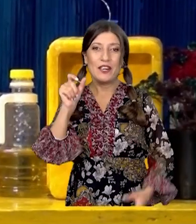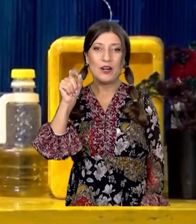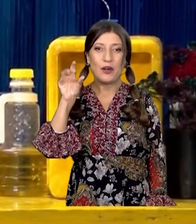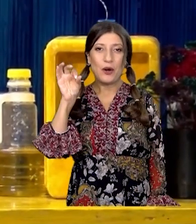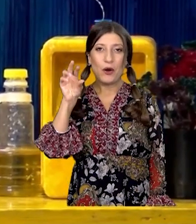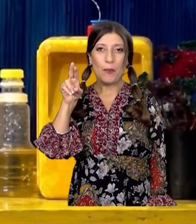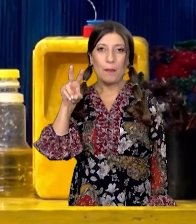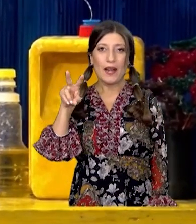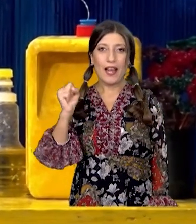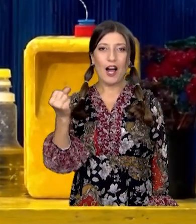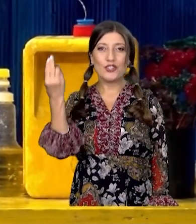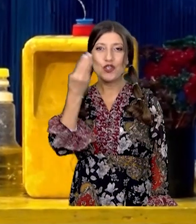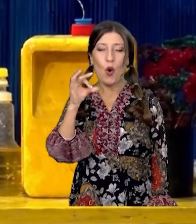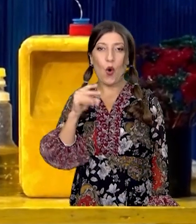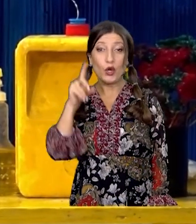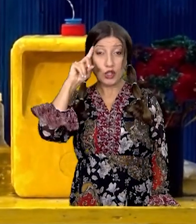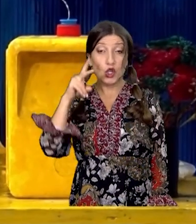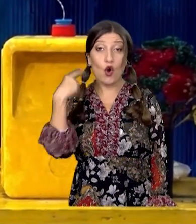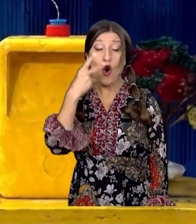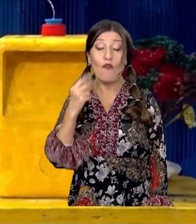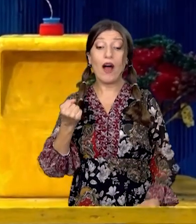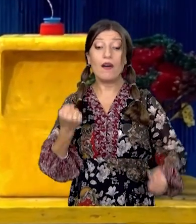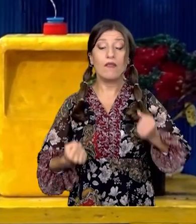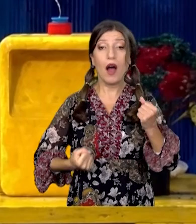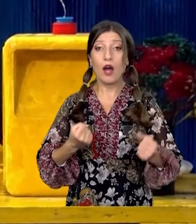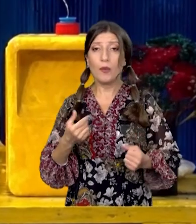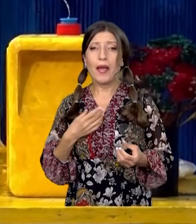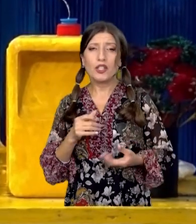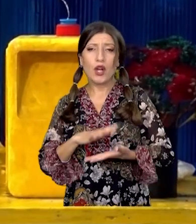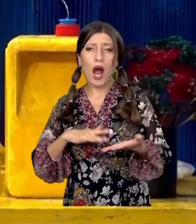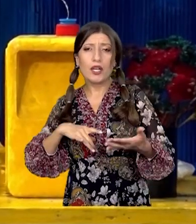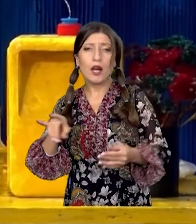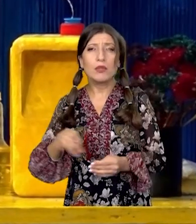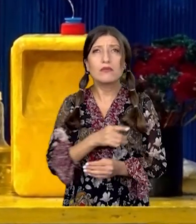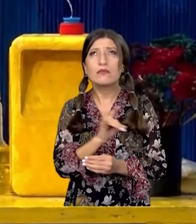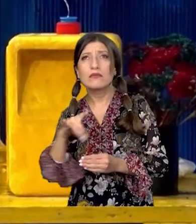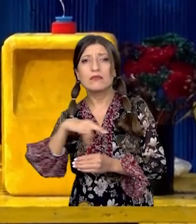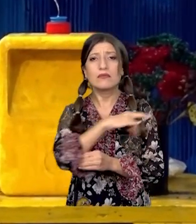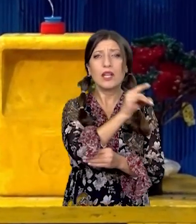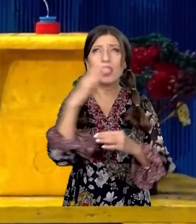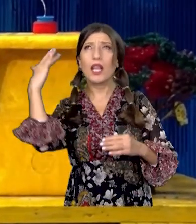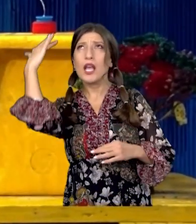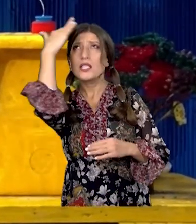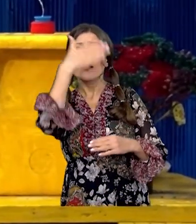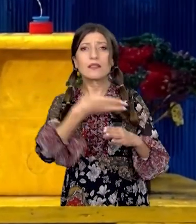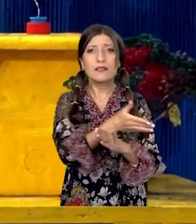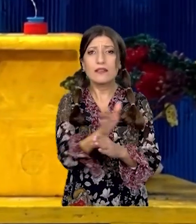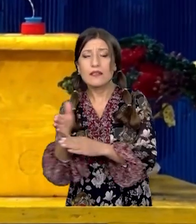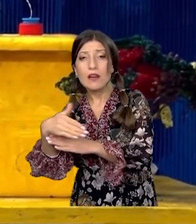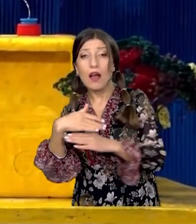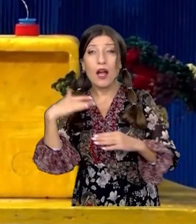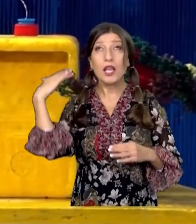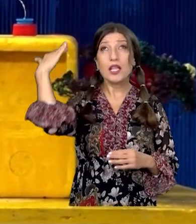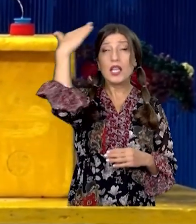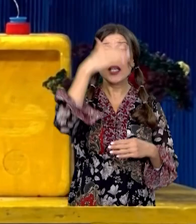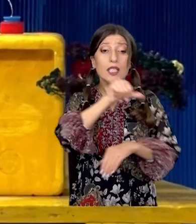հոպլաշոուն որն արդեն ասացինք թե ով է վարում մենք շարունակում ենք թրչել դիեզերքի մի ծայրից մյուսը ու քանի որ դիեզերքը